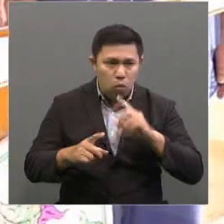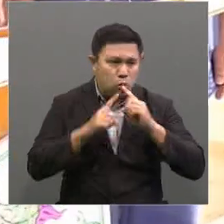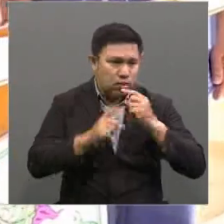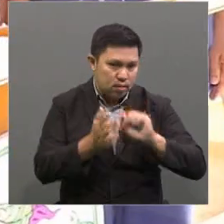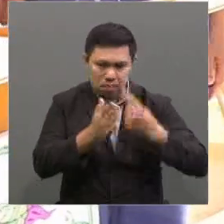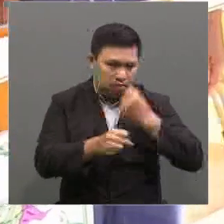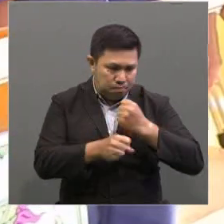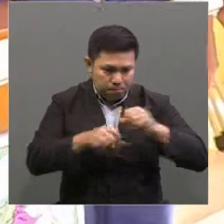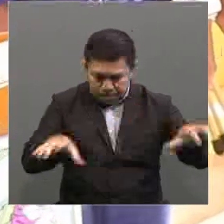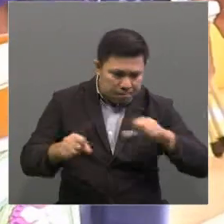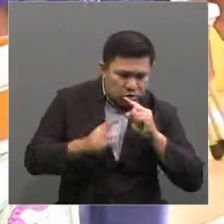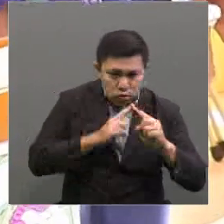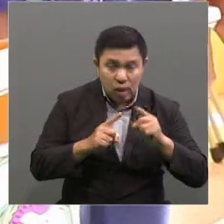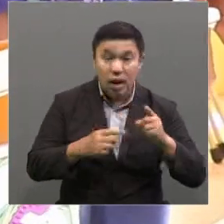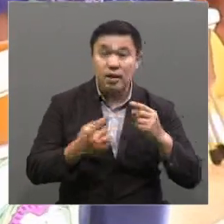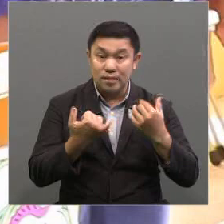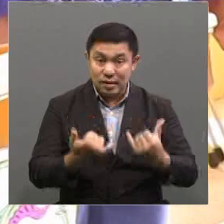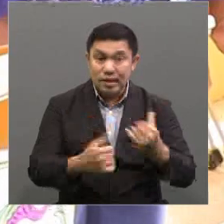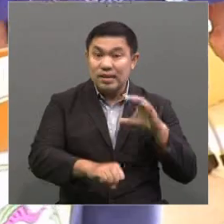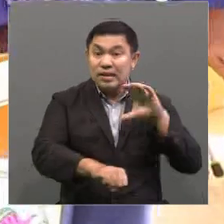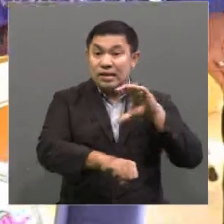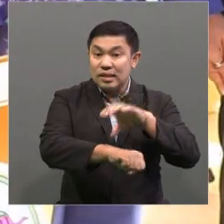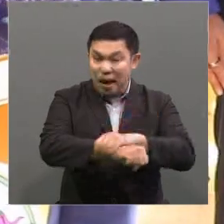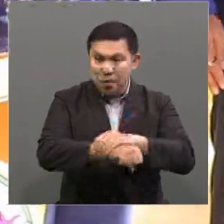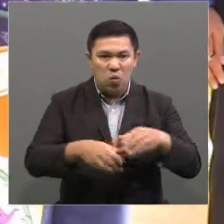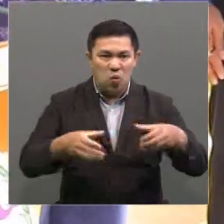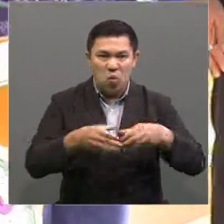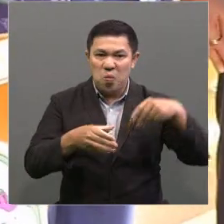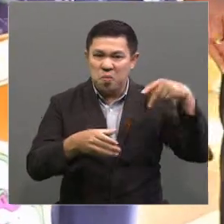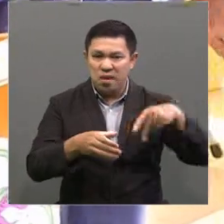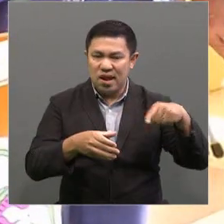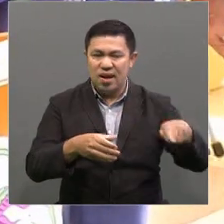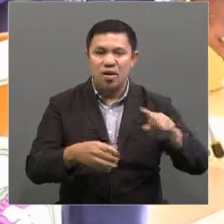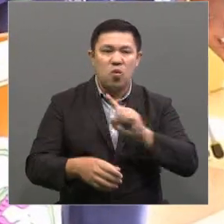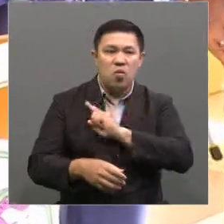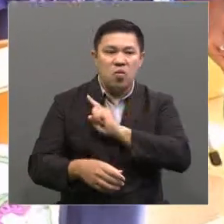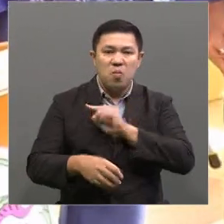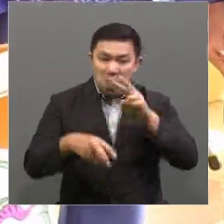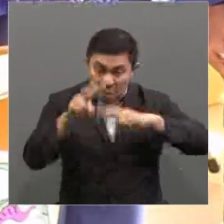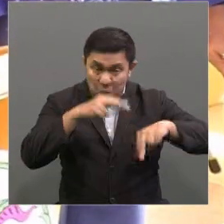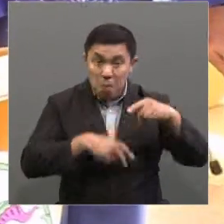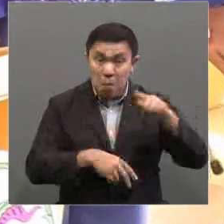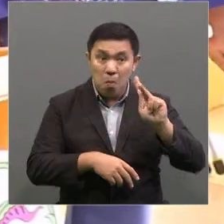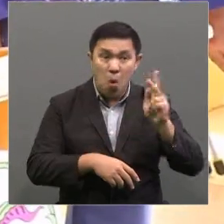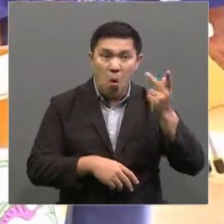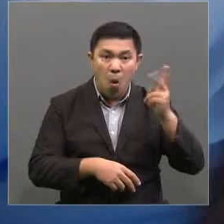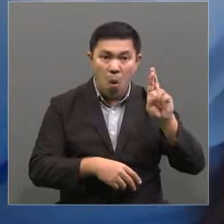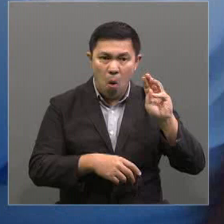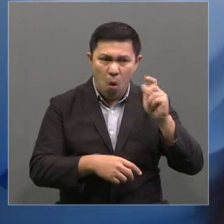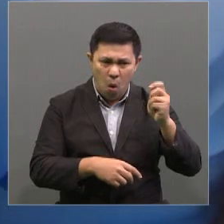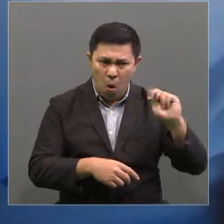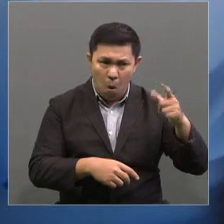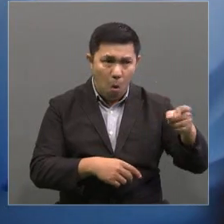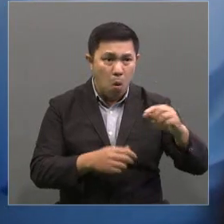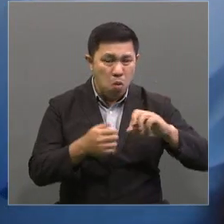ให้ทันทีเลยส่วนเรื่องการปราบปรามมีชุดปฏิบัติการพิเศษของฝ่ายปกครองคอยดำเนินการอยู่แล้วถ้าเจ้าหนี้คนไหนมีพฤติ